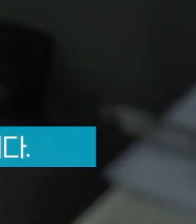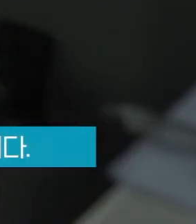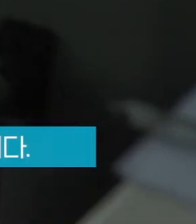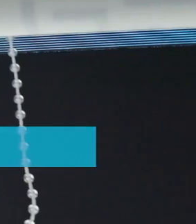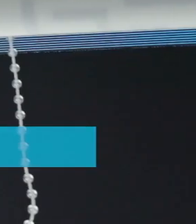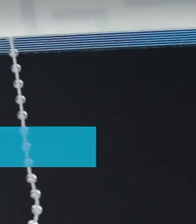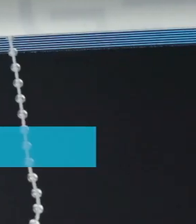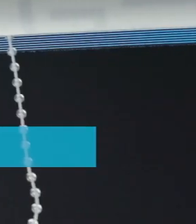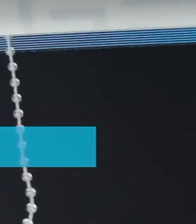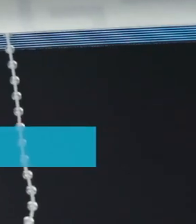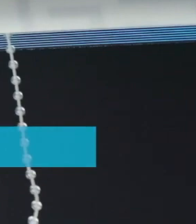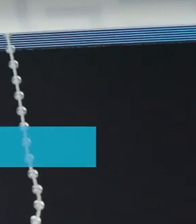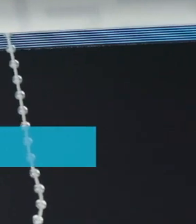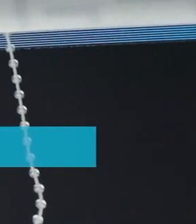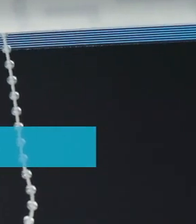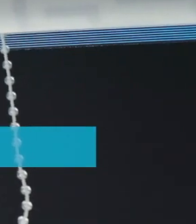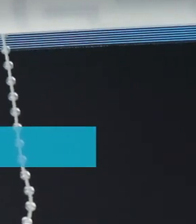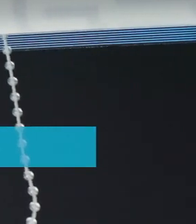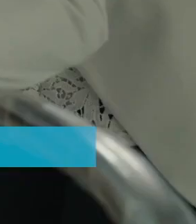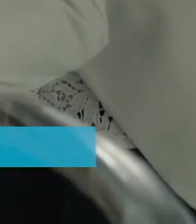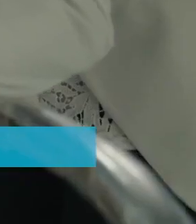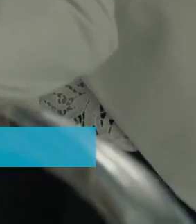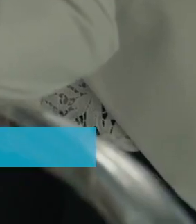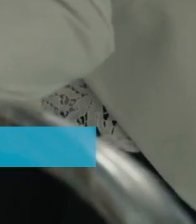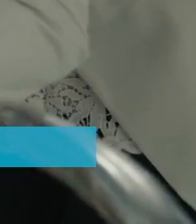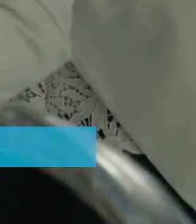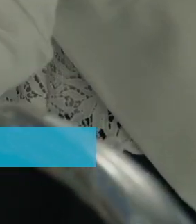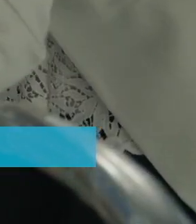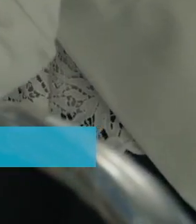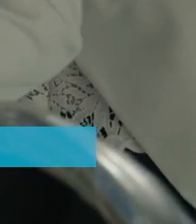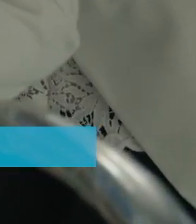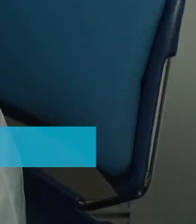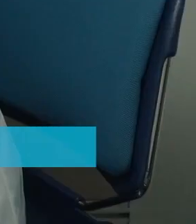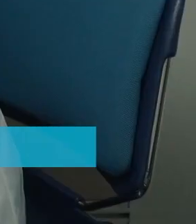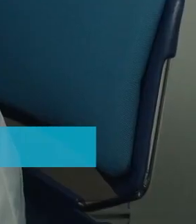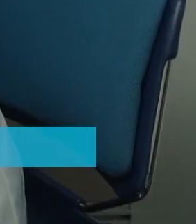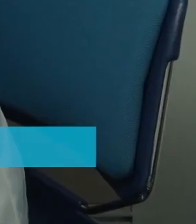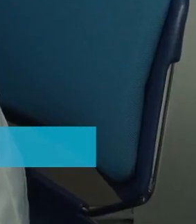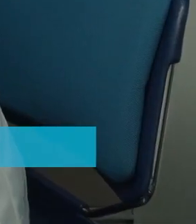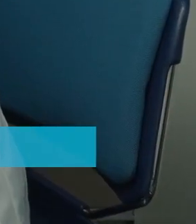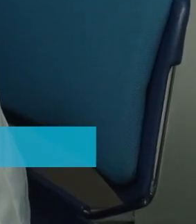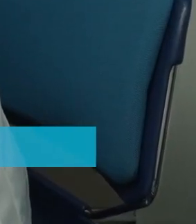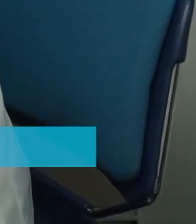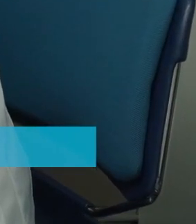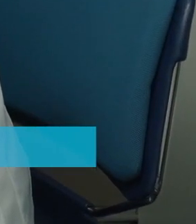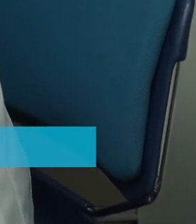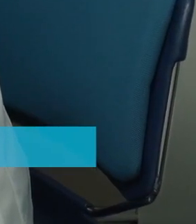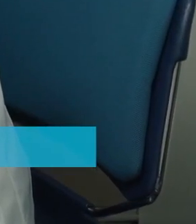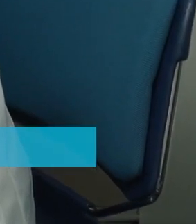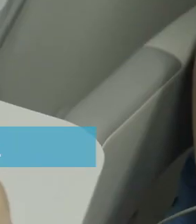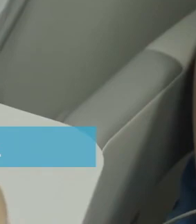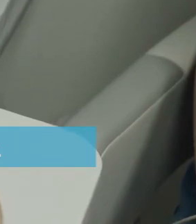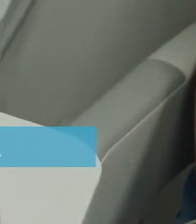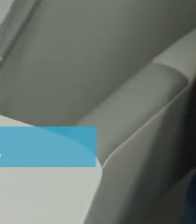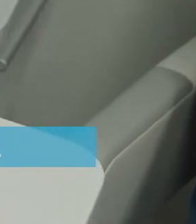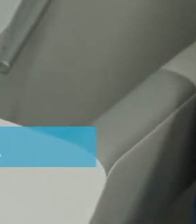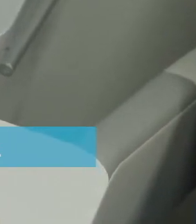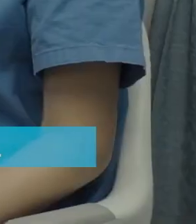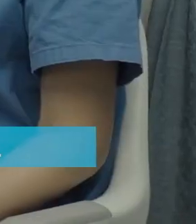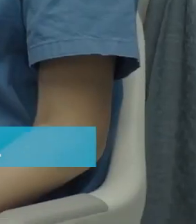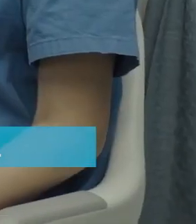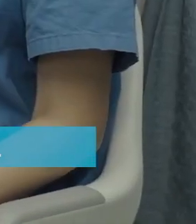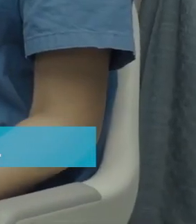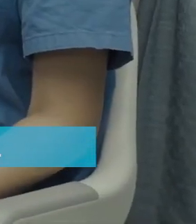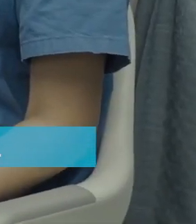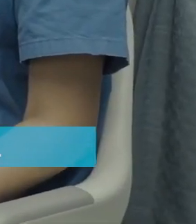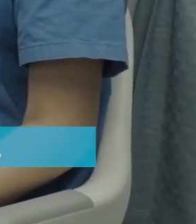했습니다. 저희 마음 안심버스에는 스트레스 검사, 그리고 전문적인 상담을 할 수 있는 공간, 스트레스가 많이